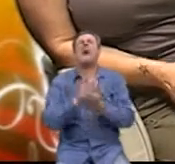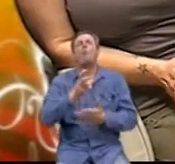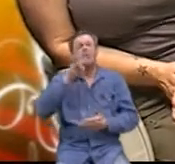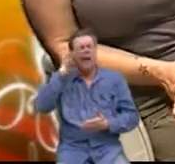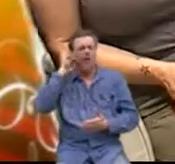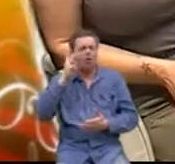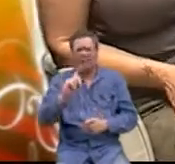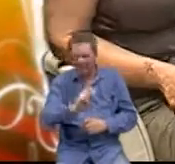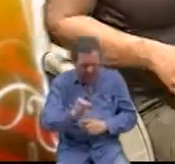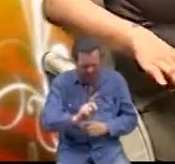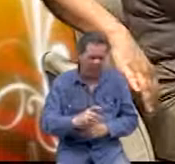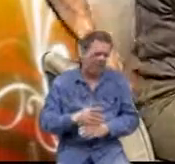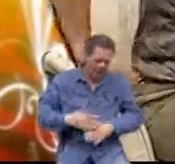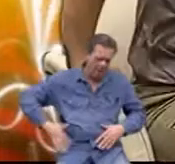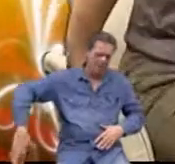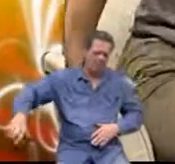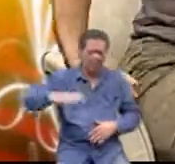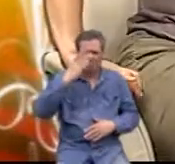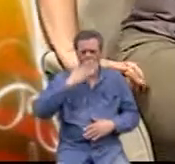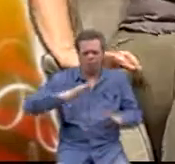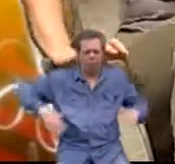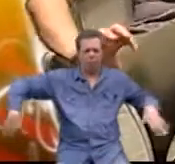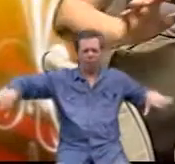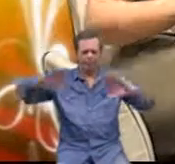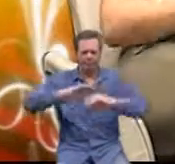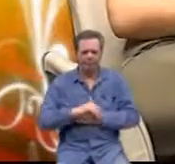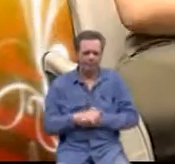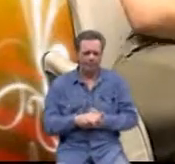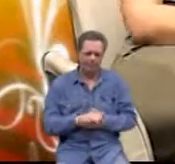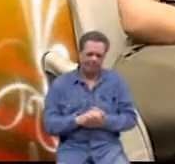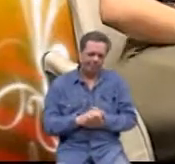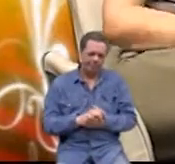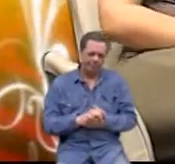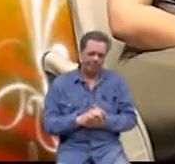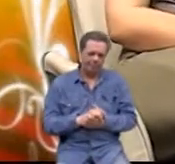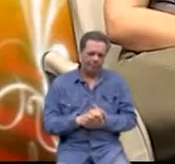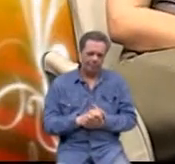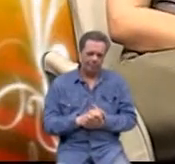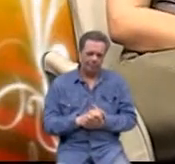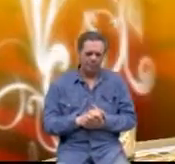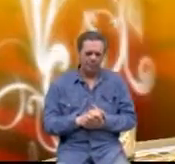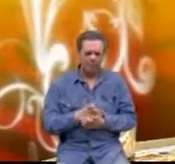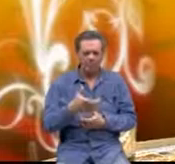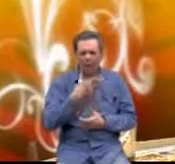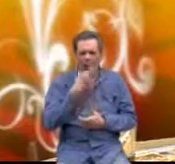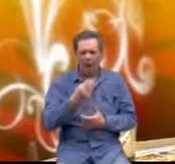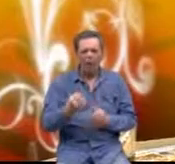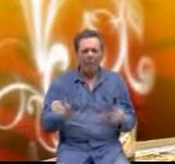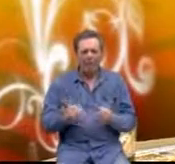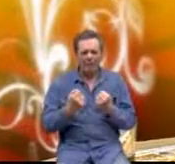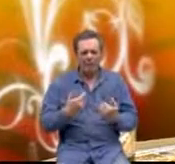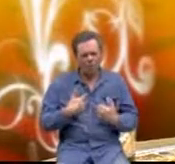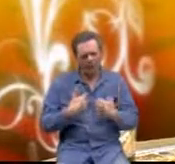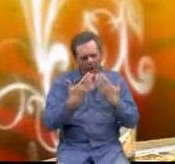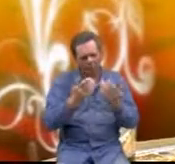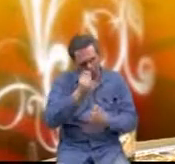ali... Ne. Ovo je sjajna aktivnost. Mislim da je jedna prekrasna aktivnost. Ja vam iskazujem svoje